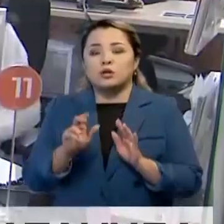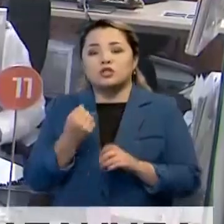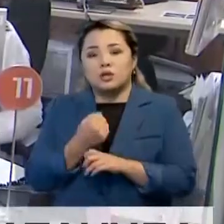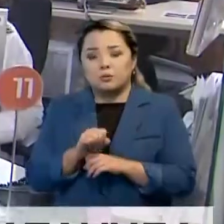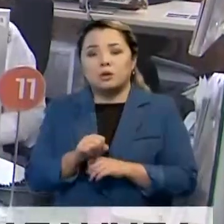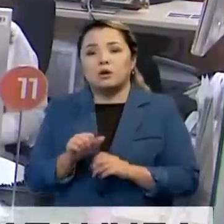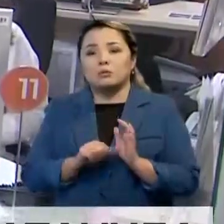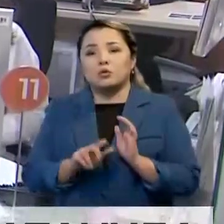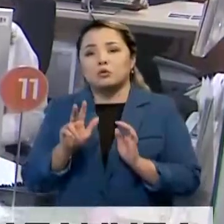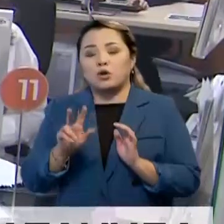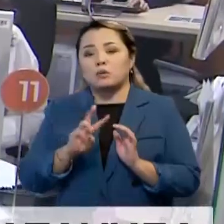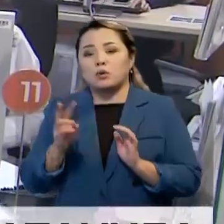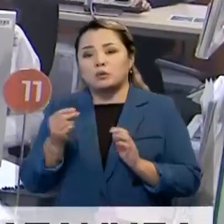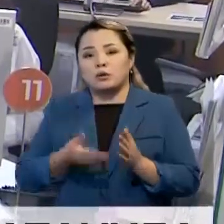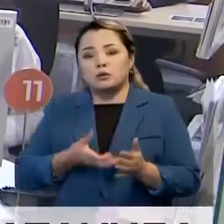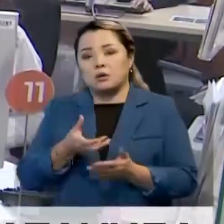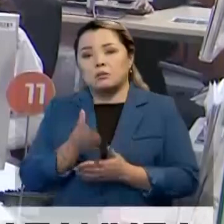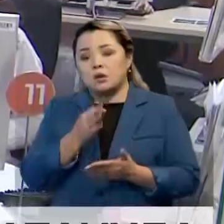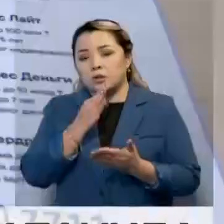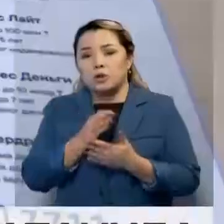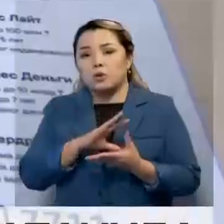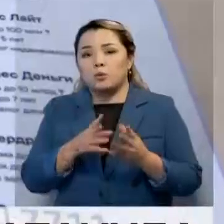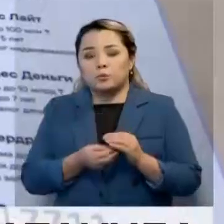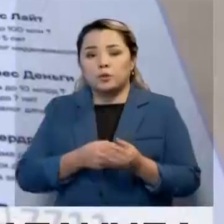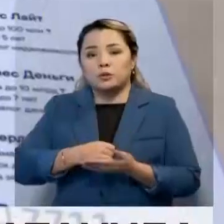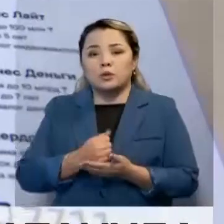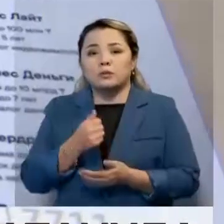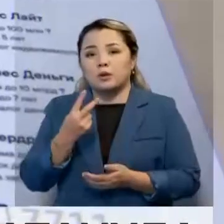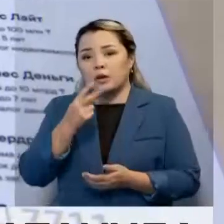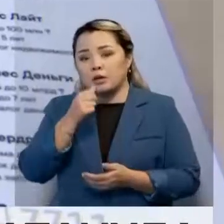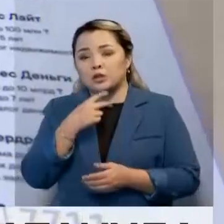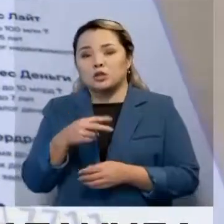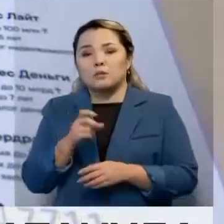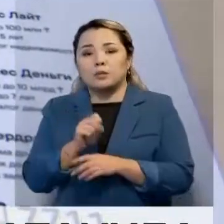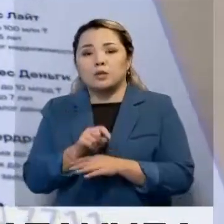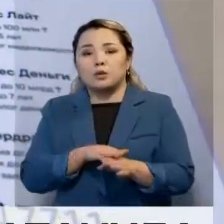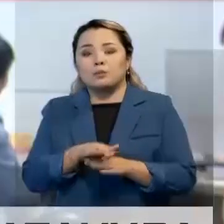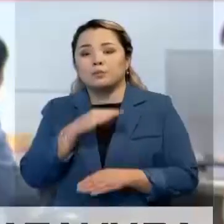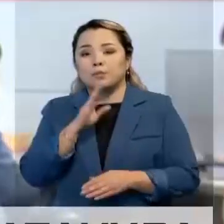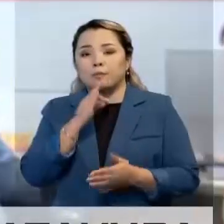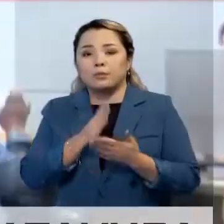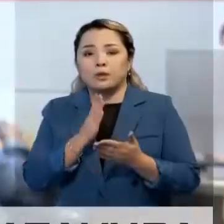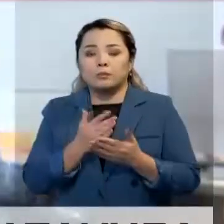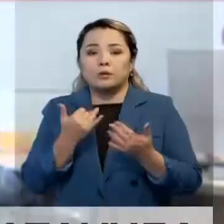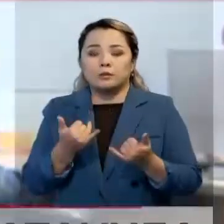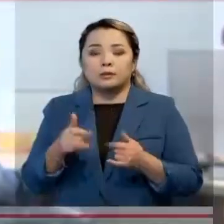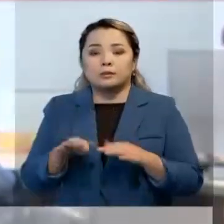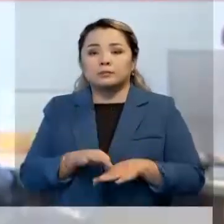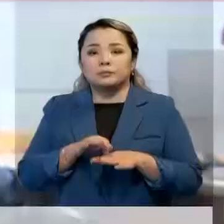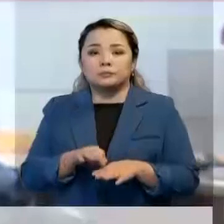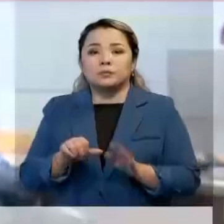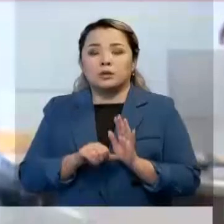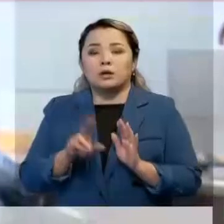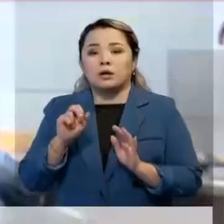теңгенің сертификаты табысталады. Ал қорытынды ұтыс ойынына қатысу үшін екі айда 20 тапсырманы орындаса жеткілікті. Біздің акция